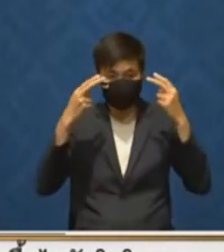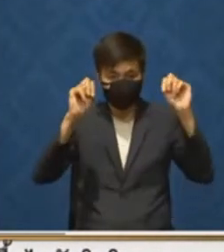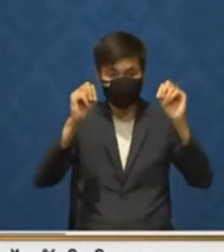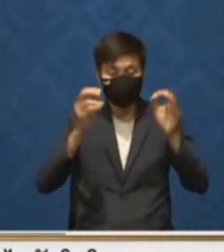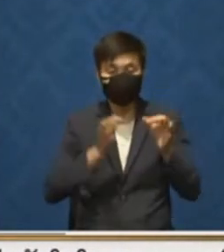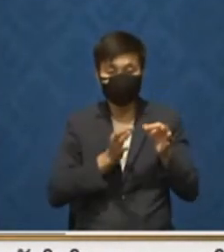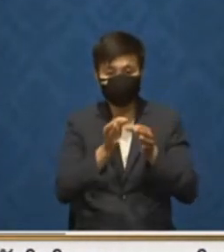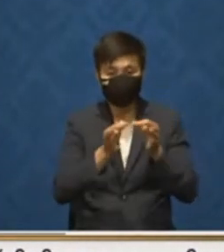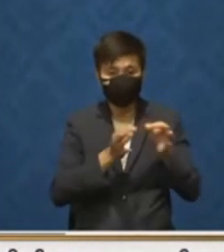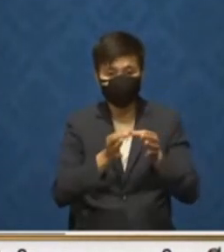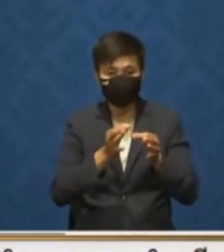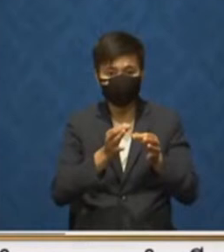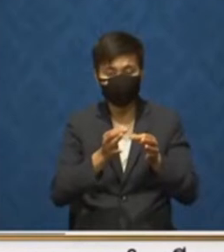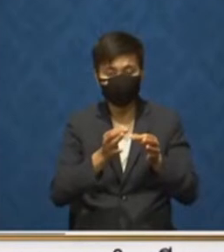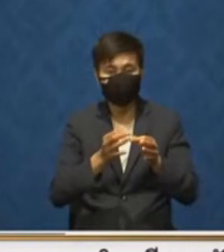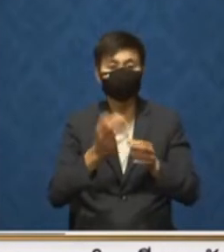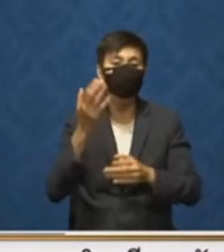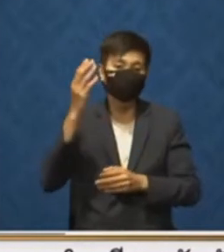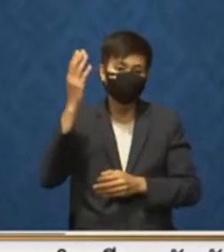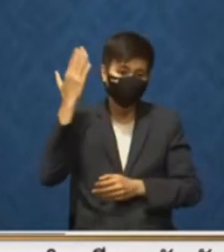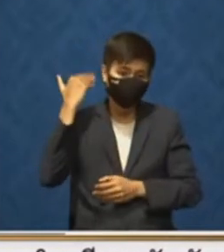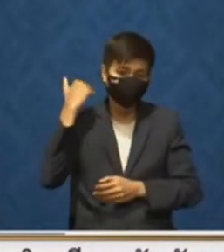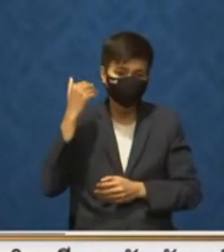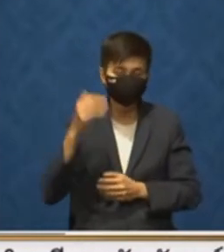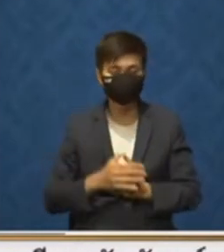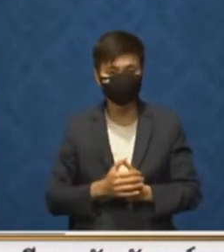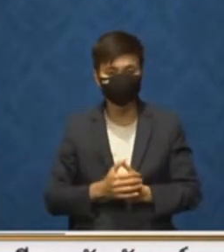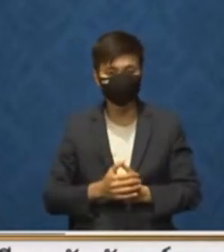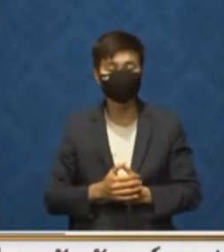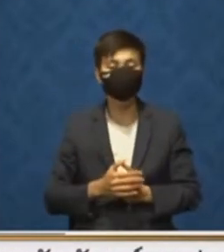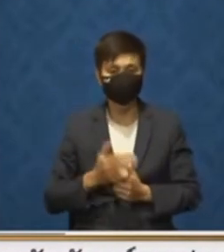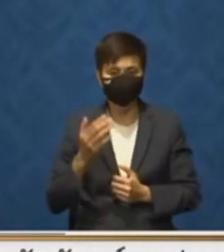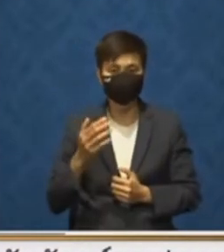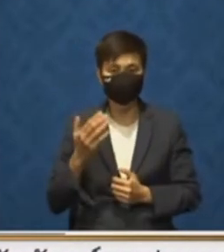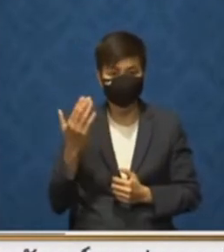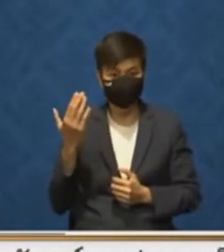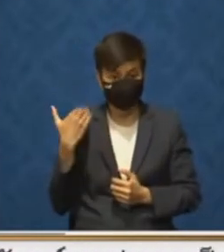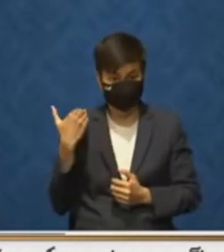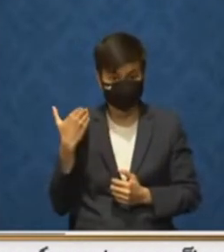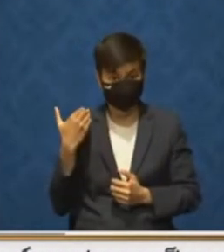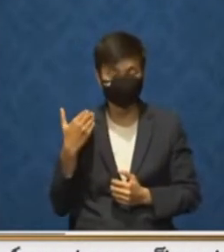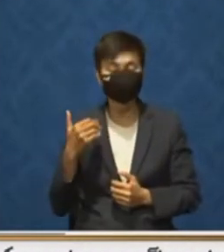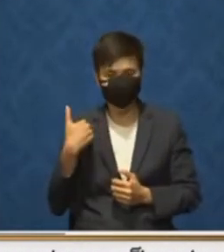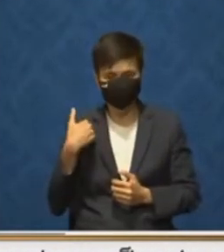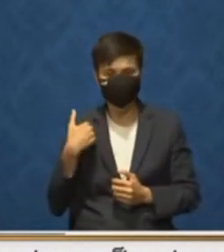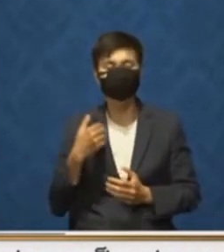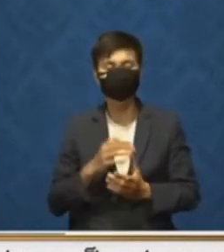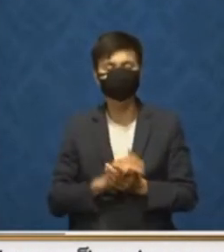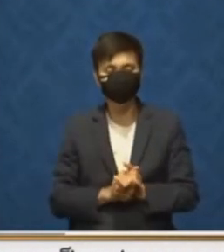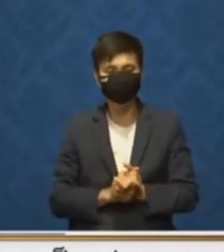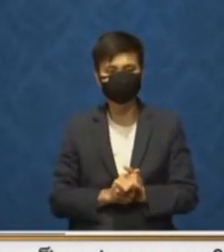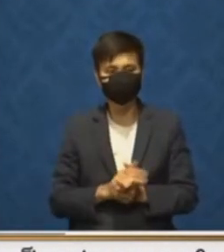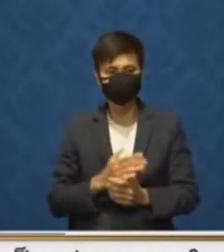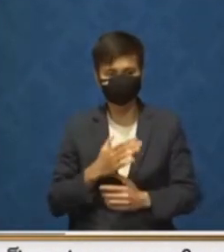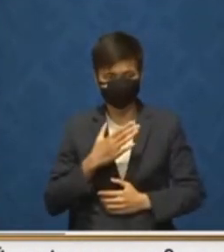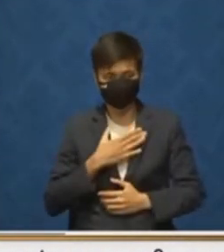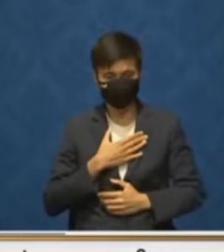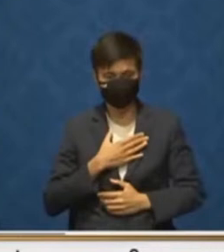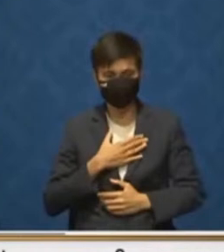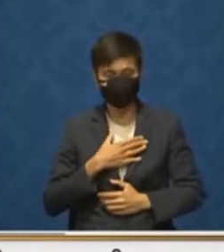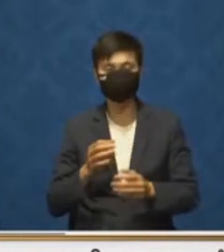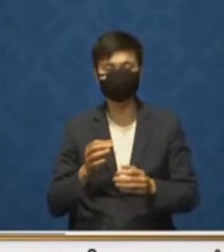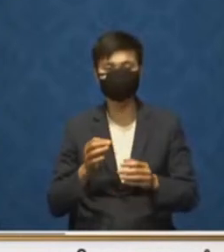กับสภาไปเมื่อวานแล้วก็เมื่อสักครู่พร้อมทั้งผิวกาศที่จะอธิบายความ